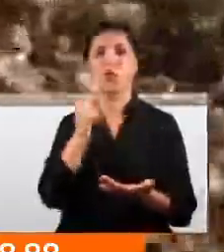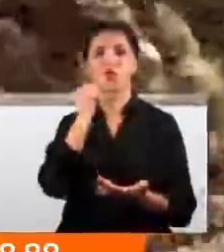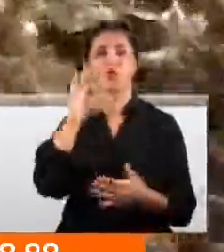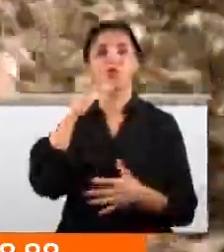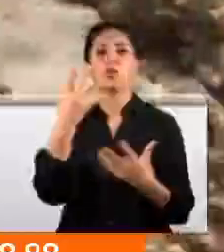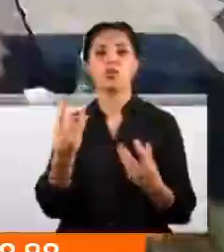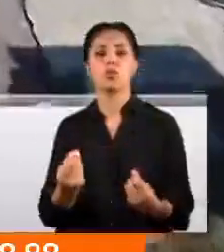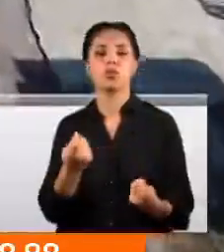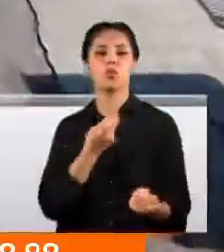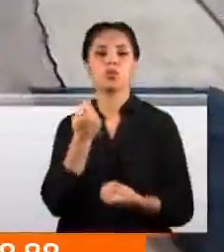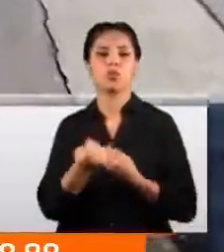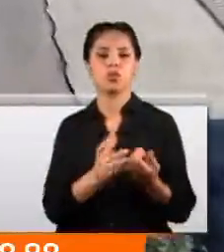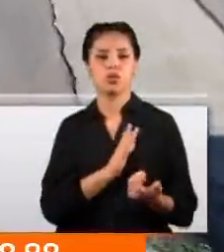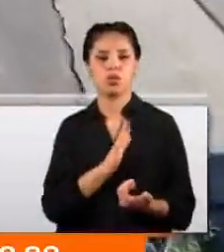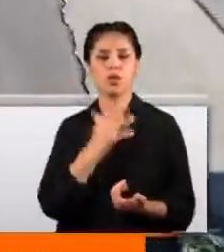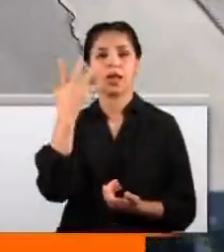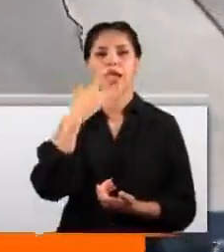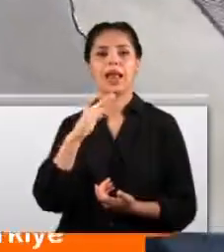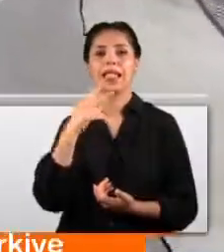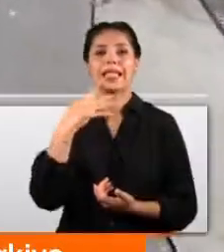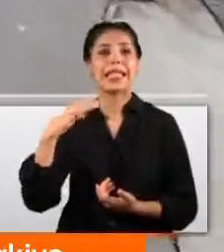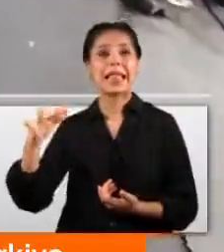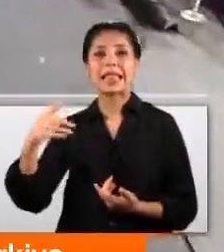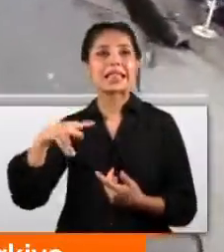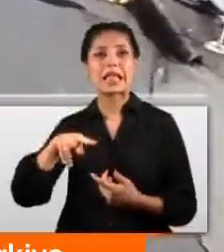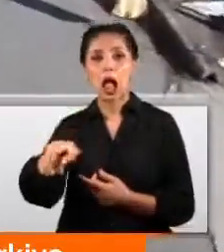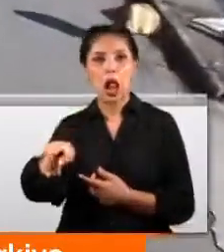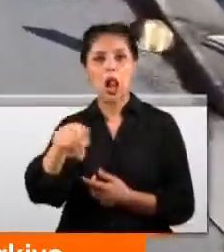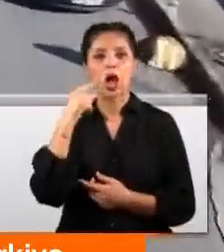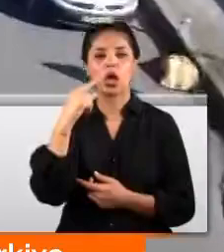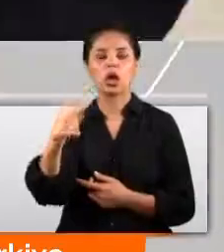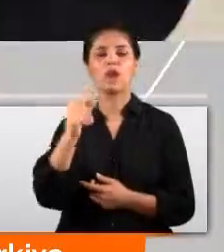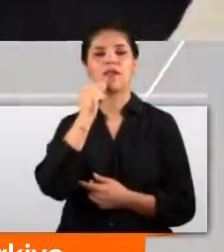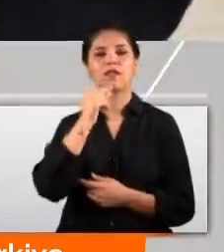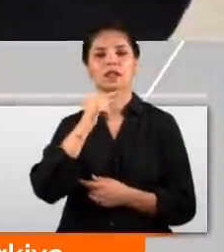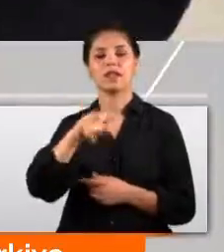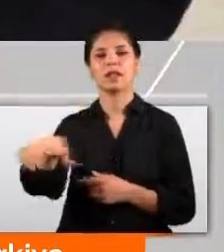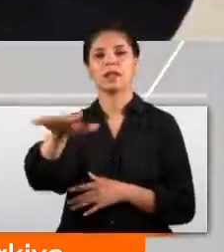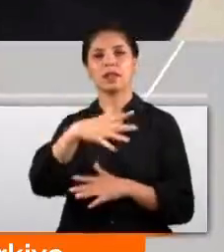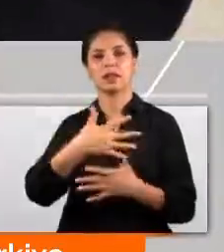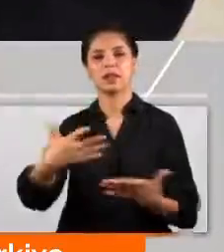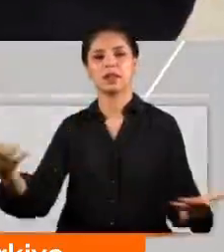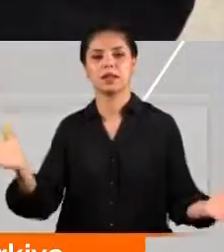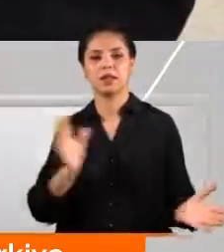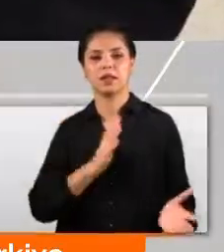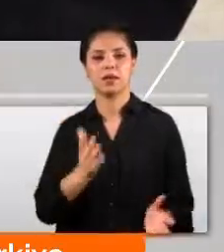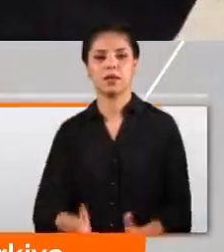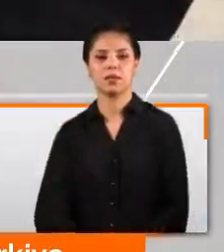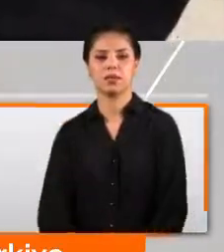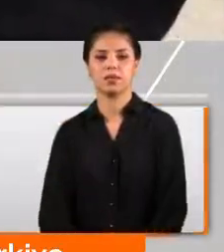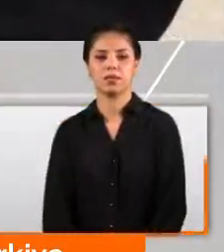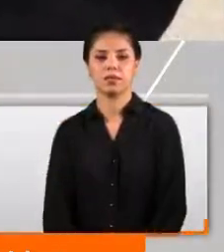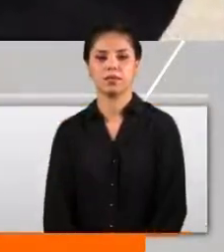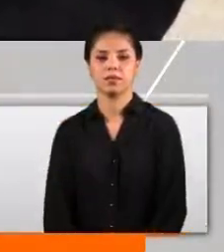fındığı kurutma telaşı. Karadeniz sahil yolu yine serilen fındıklarla kaplandı. Başına bir kişinin durması gerekiyor.